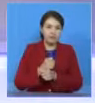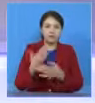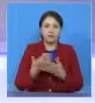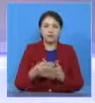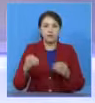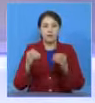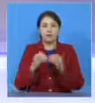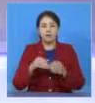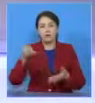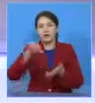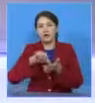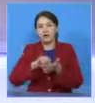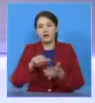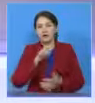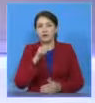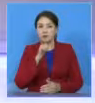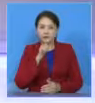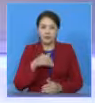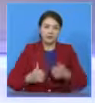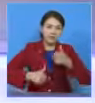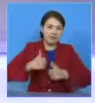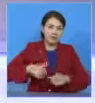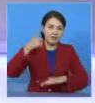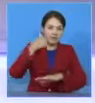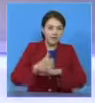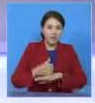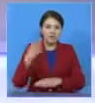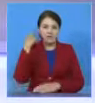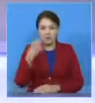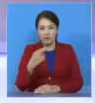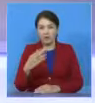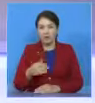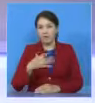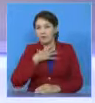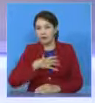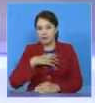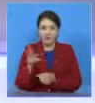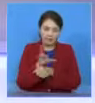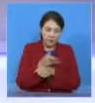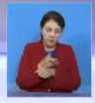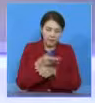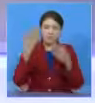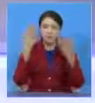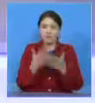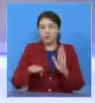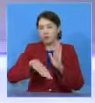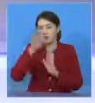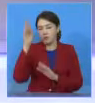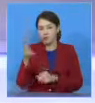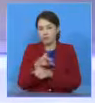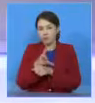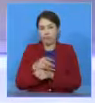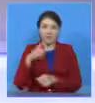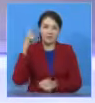аса үміткер қатысып, өз бағын сынады. Байқаудың басты шарты сапалы әрі мағыналы видео түсіру. Бүгін үздік бейнероликтің